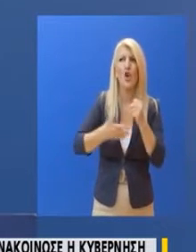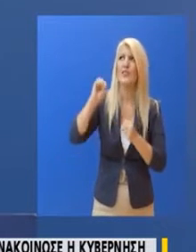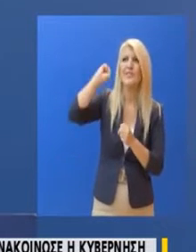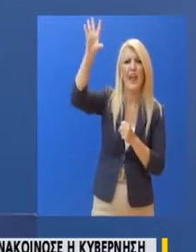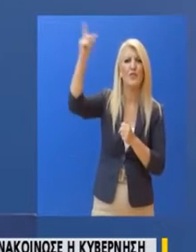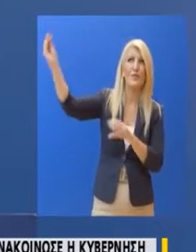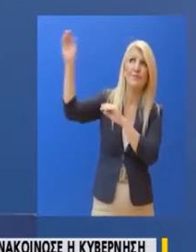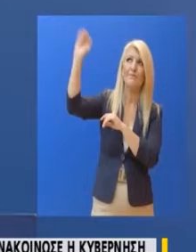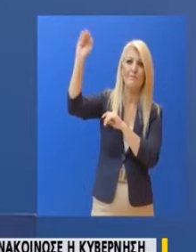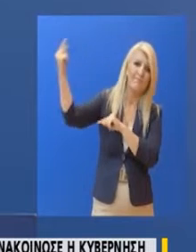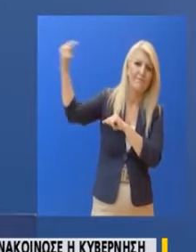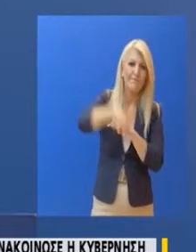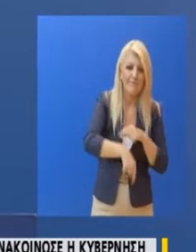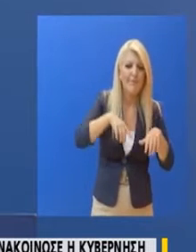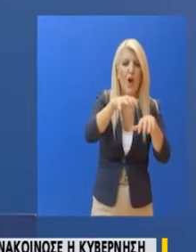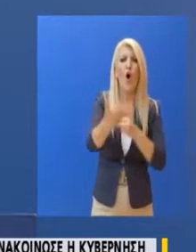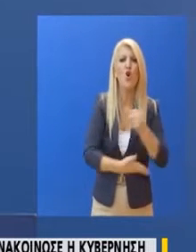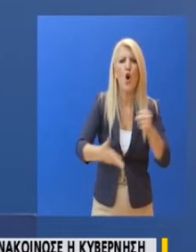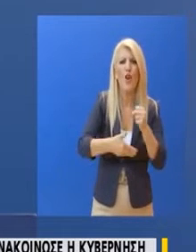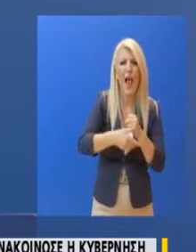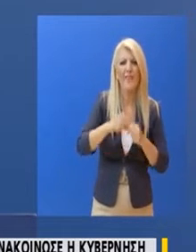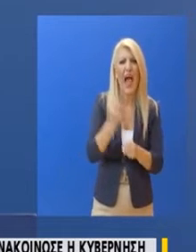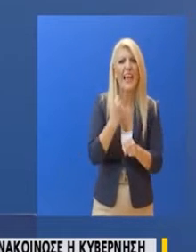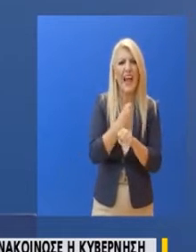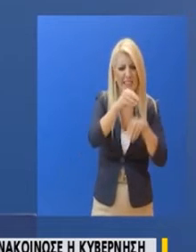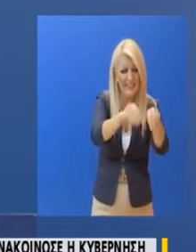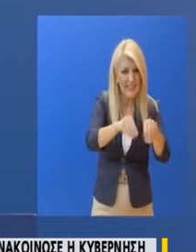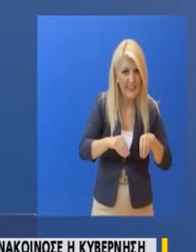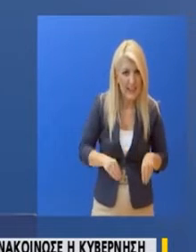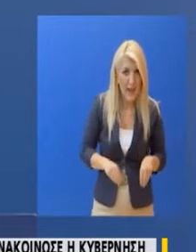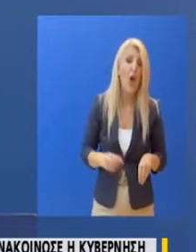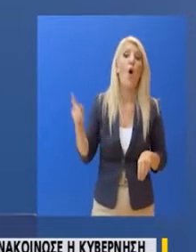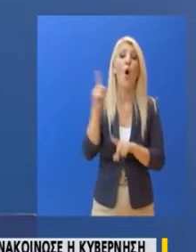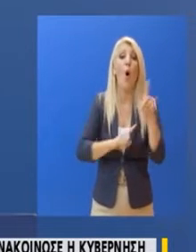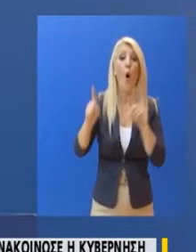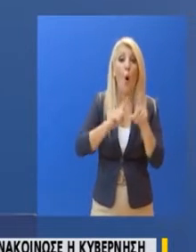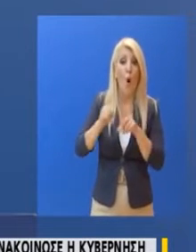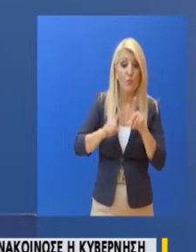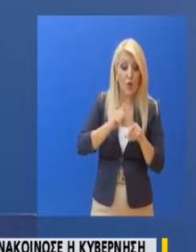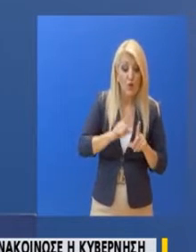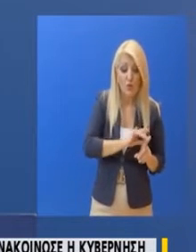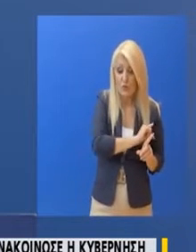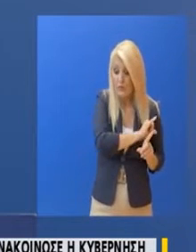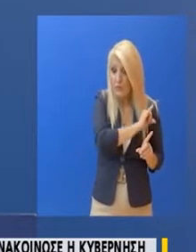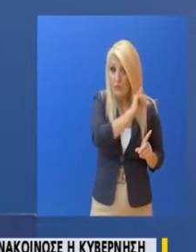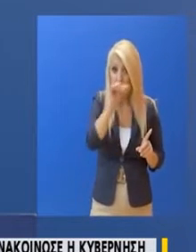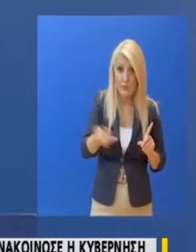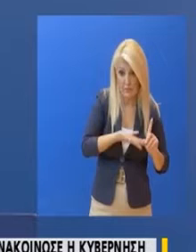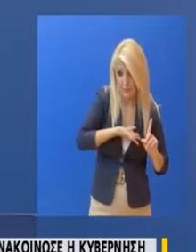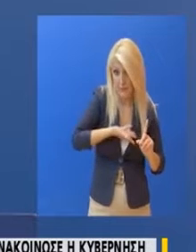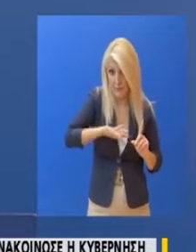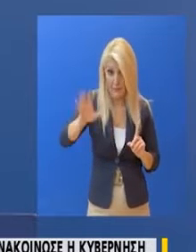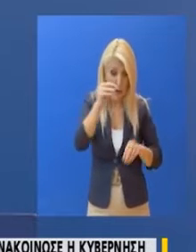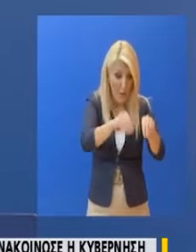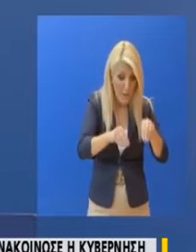επικράτειας πριν από τις 4 Αυγούστου 2020, δεν θα έχουν ξανά το δικαίωμα εισόδου μέχρι νεοτέρας.